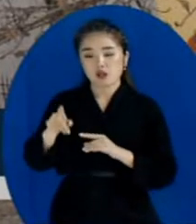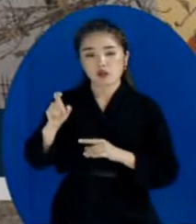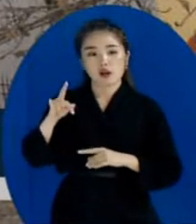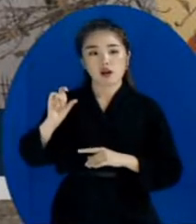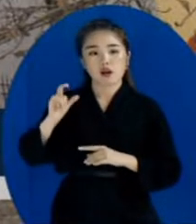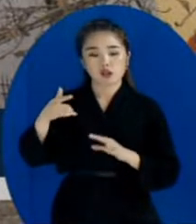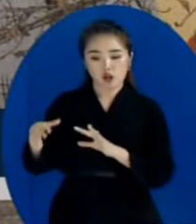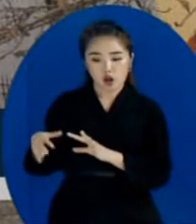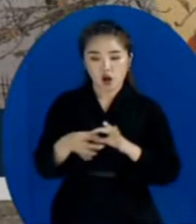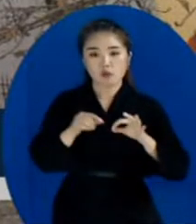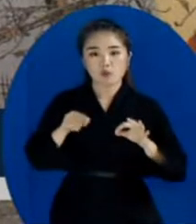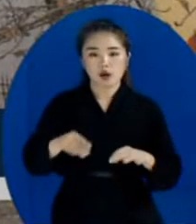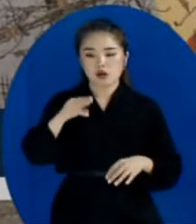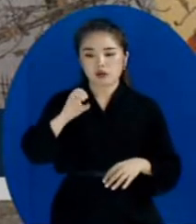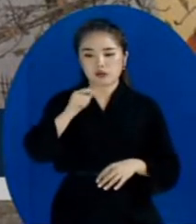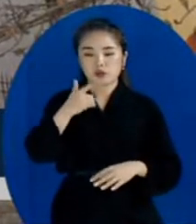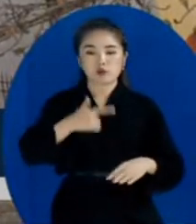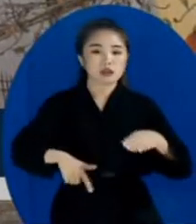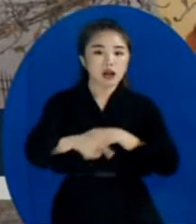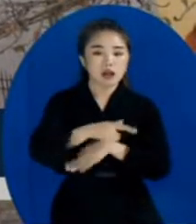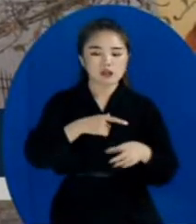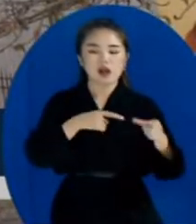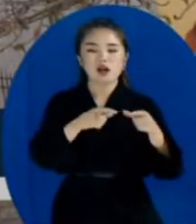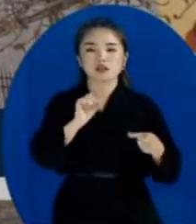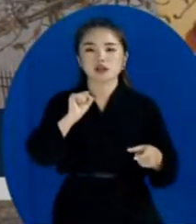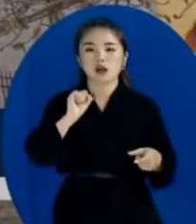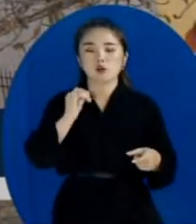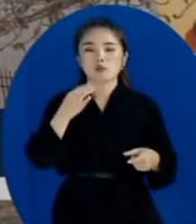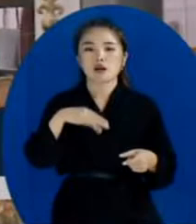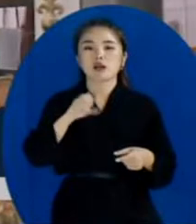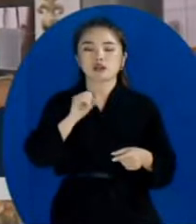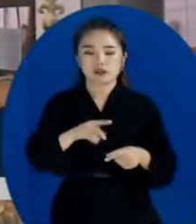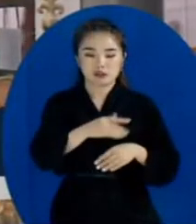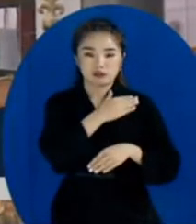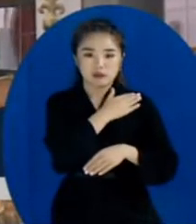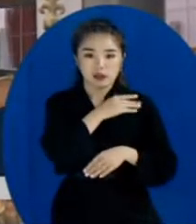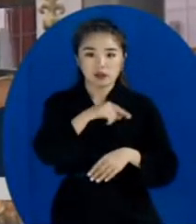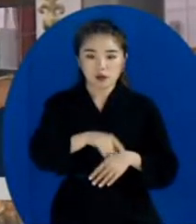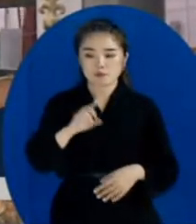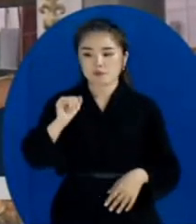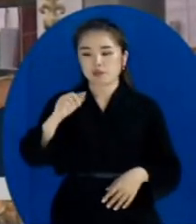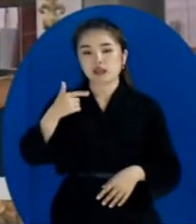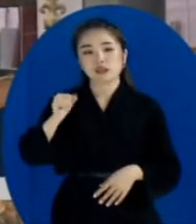Дээрх хэрэгтэй холбогдуулан өнөөдөр тагнуулын өрхийн газрын эдийн засгийн аюулгүй байдлын газрын дарга хурамдаа